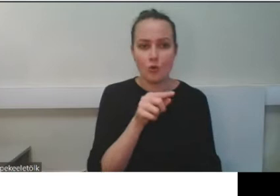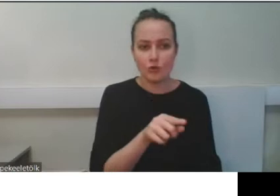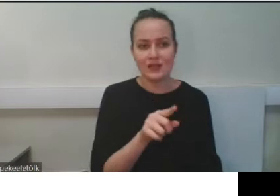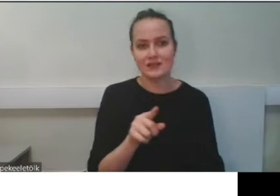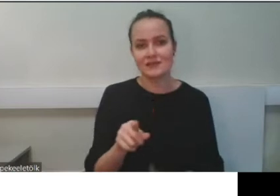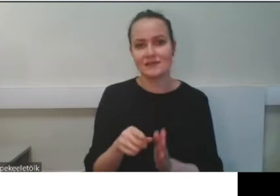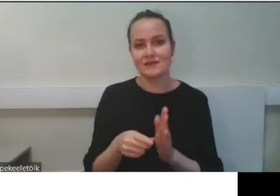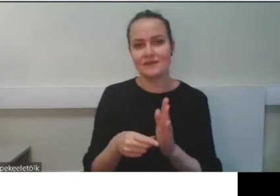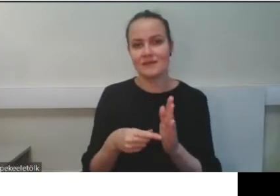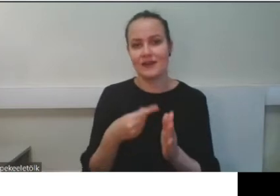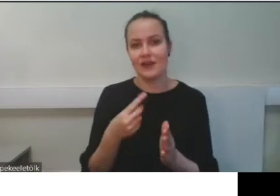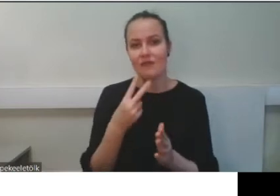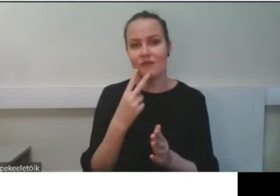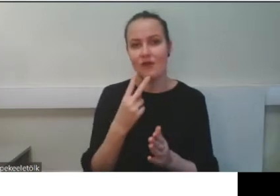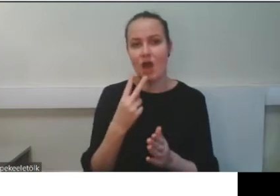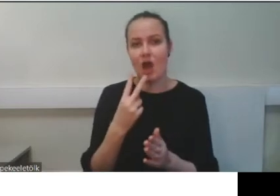kelle.